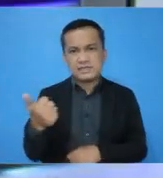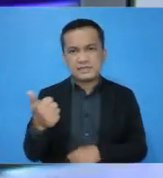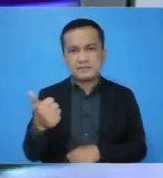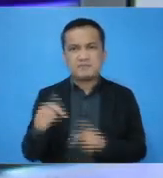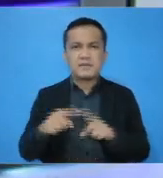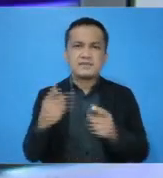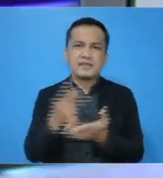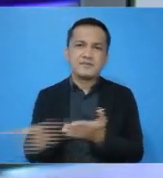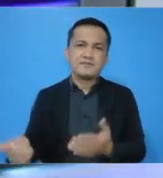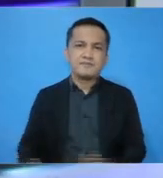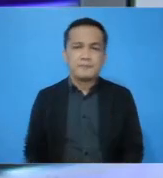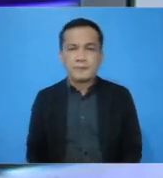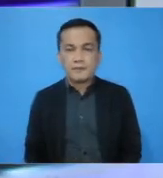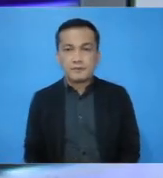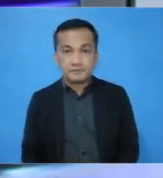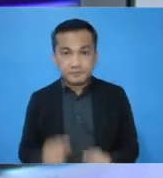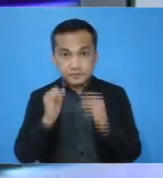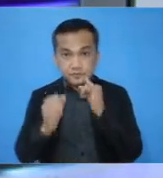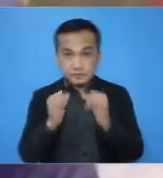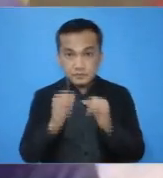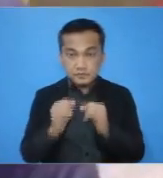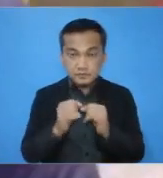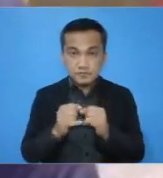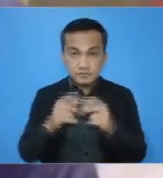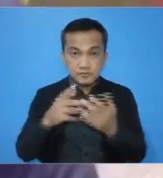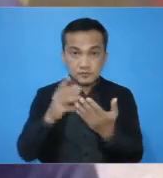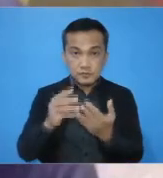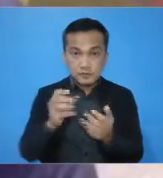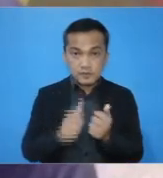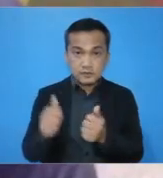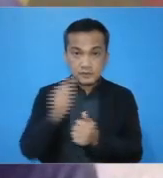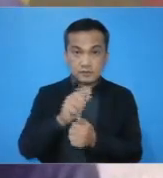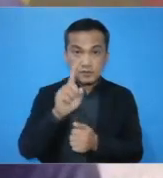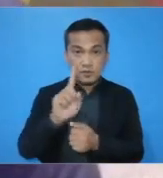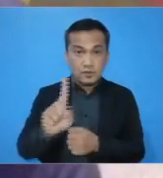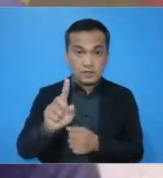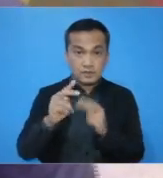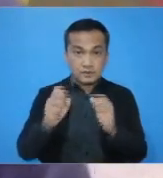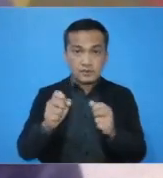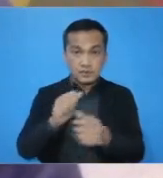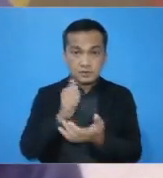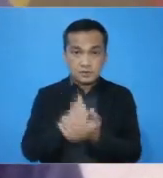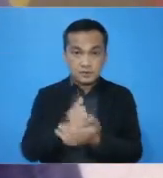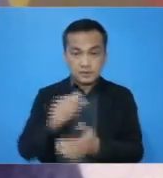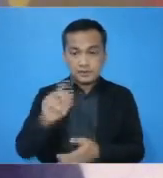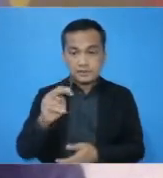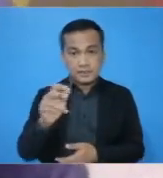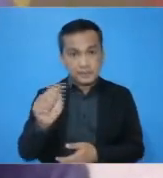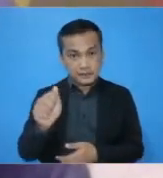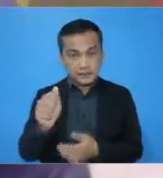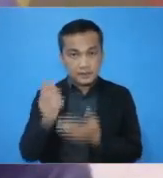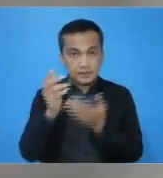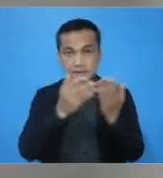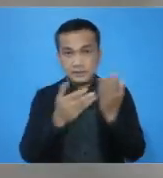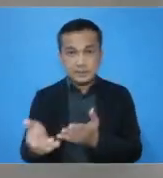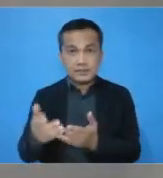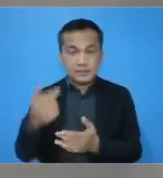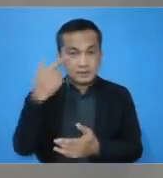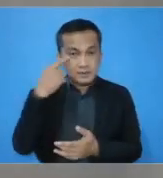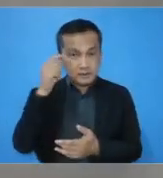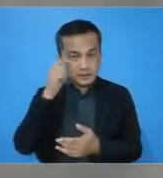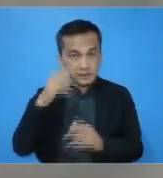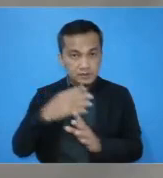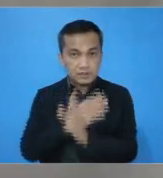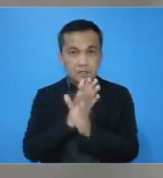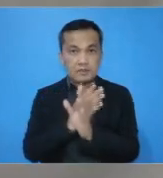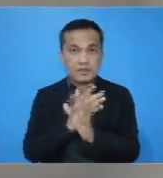Sa panayam sa programang The Chiefs ng One News, kinumpirma ni Andaya na dinala niya si Gibo sa Davao City para